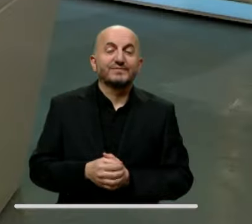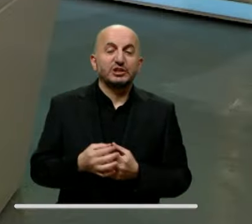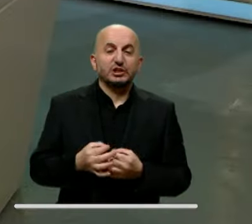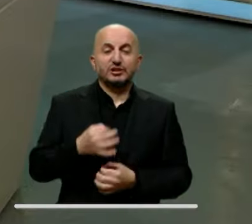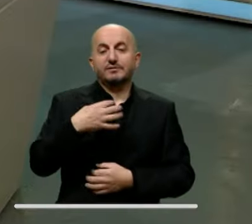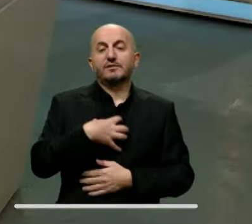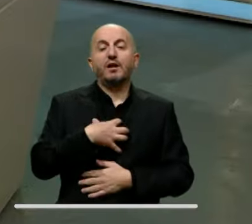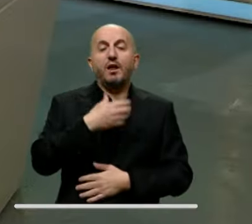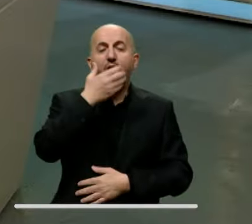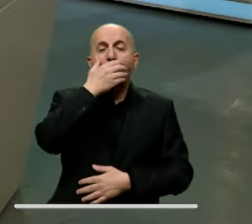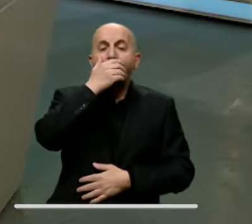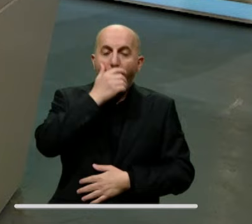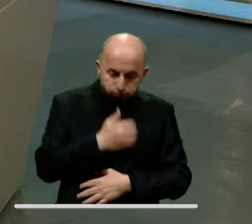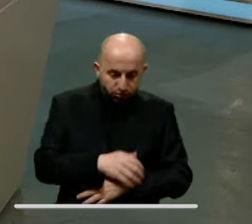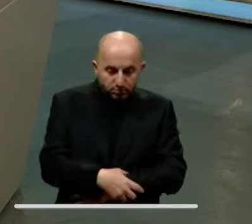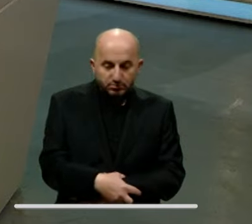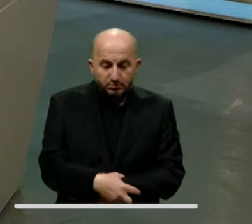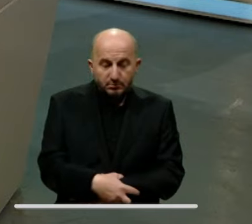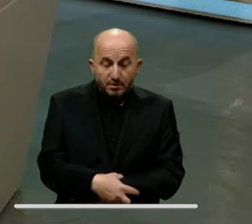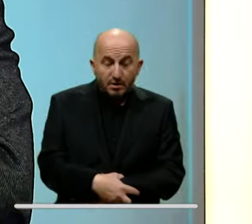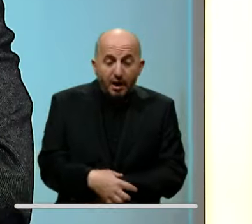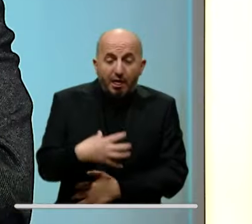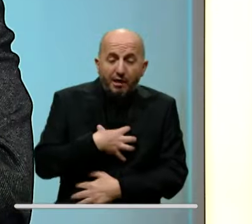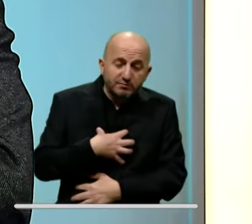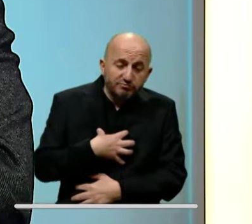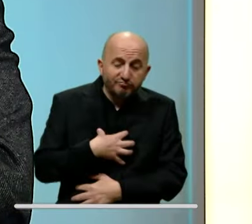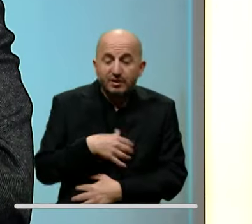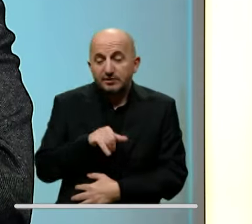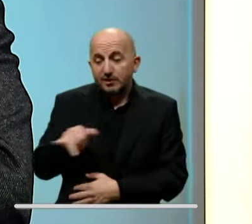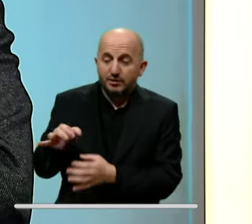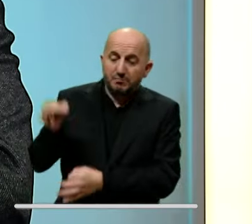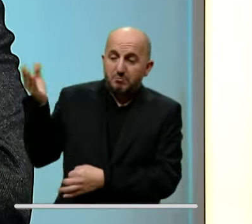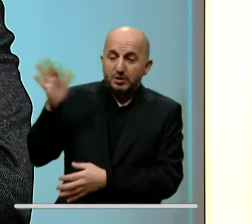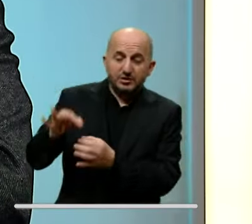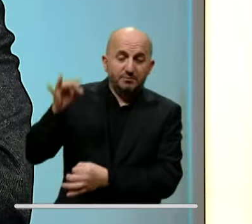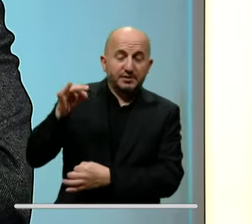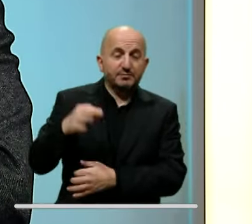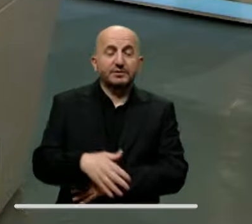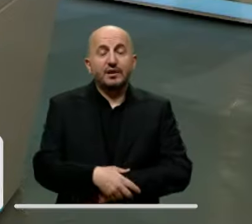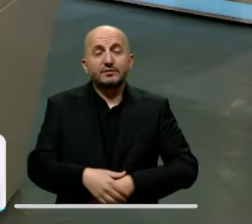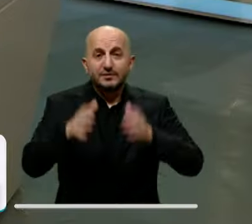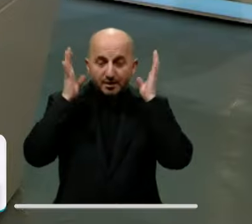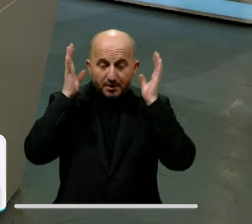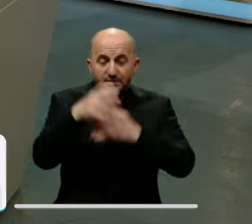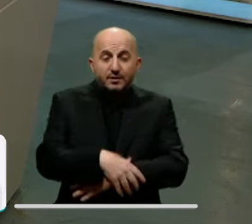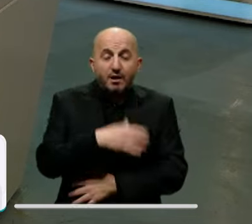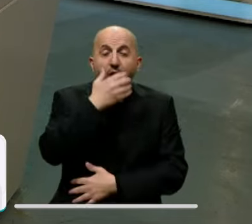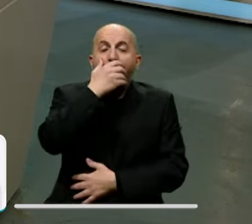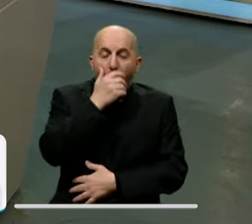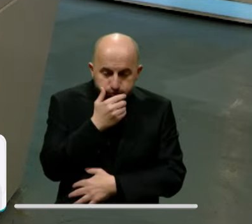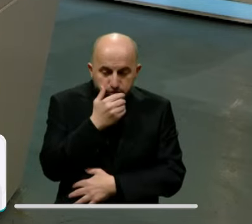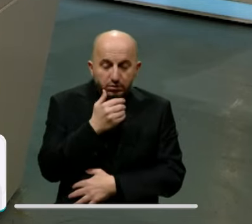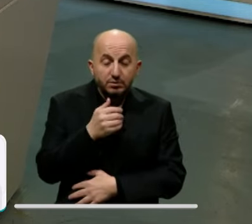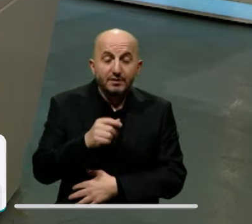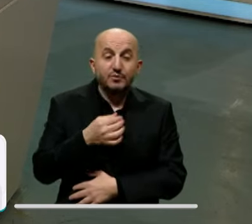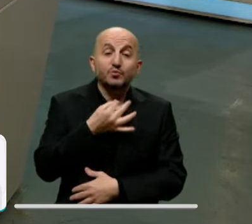kendisi aksırıp şine kendisi veya yanındaki bir başka kimse Ben öyle an veya namazdayken Evet